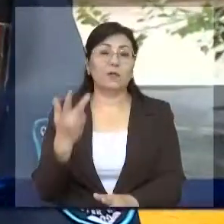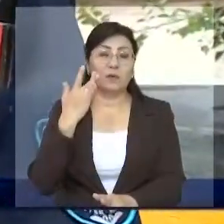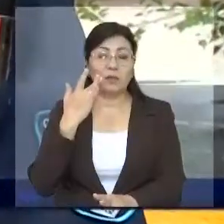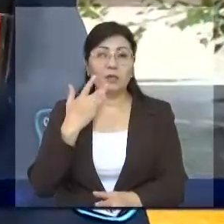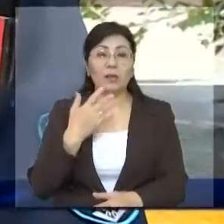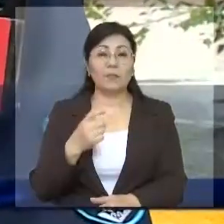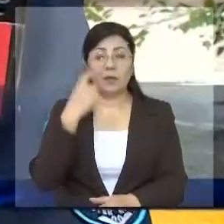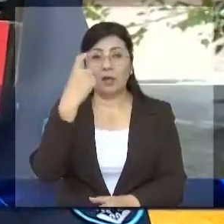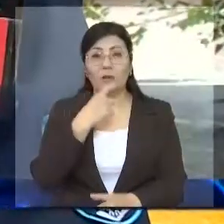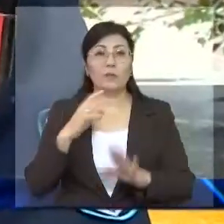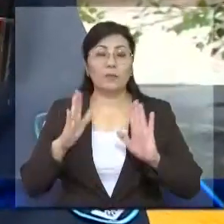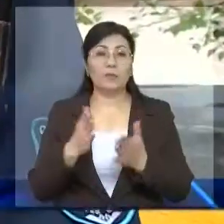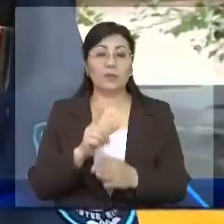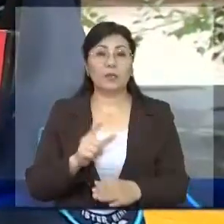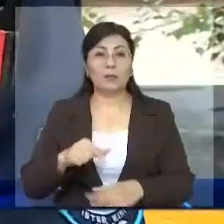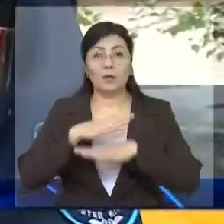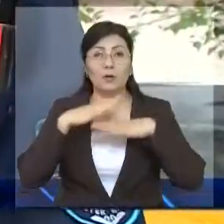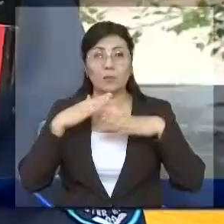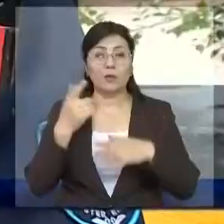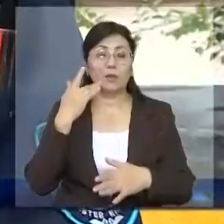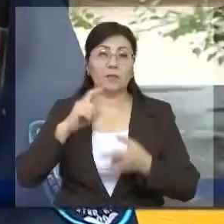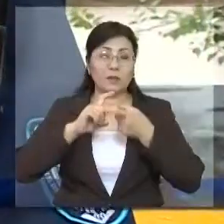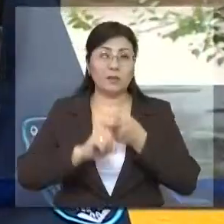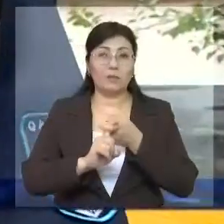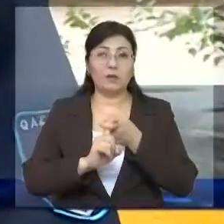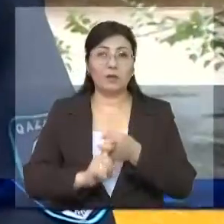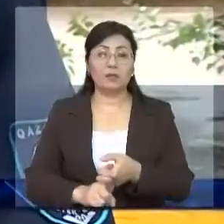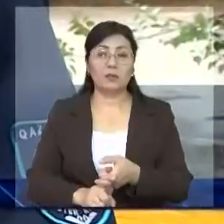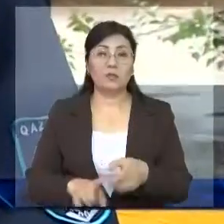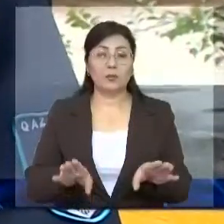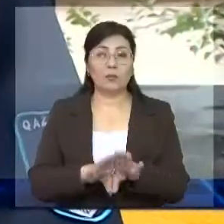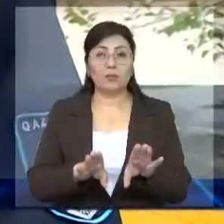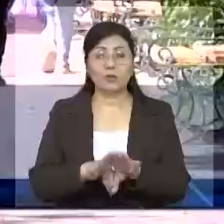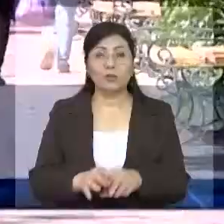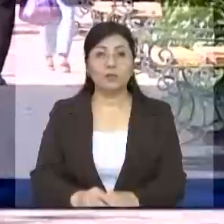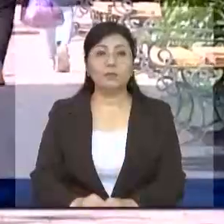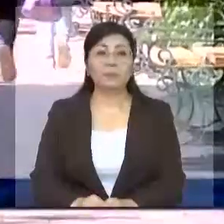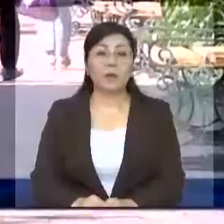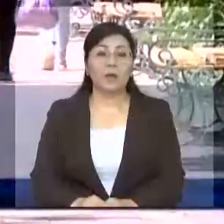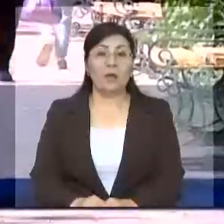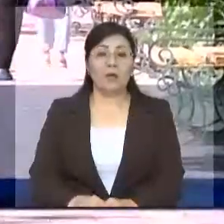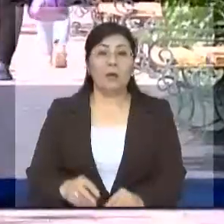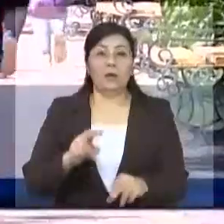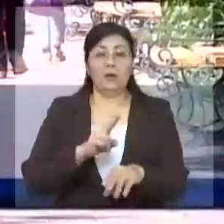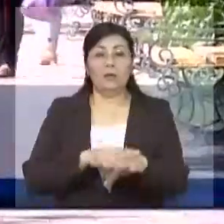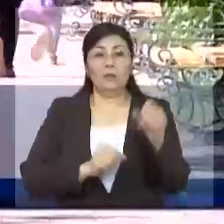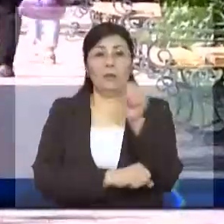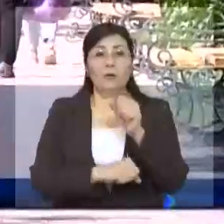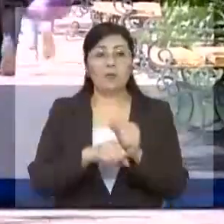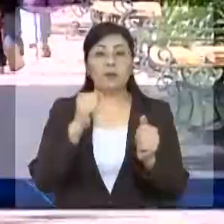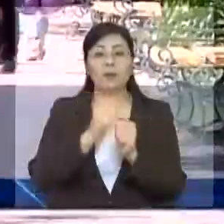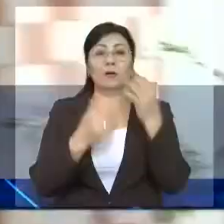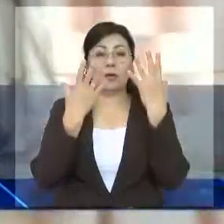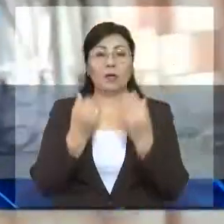қолданасыз ба? Олармен де жаңағы тығыз байланыстамыз, директор болғандықтан осы жердің учаскелік полициясы болғандықтан. Тәртіп сақшылары күн сайын мұнда